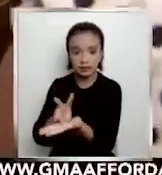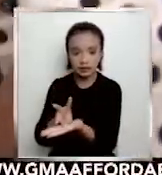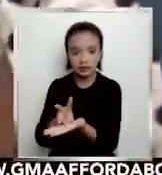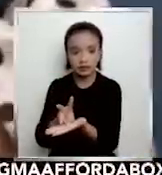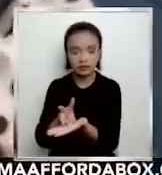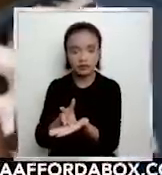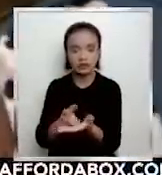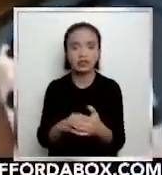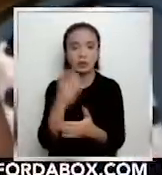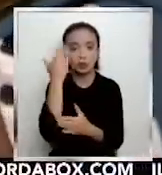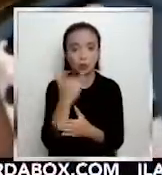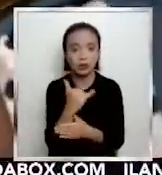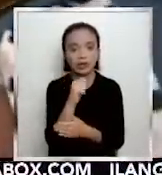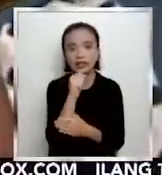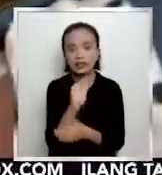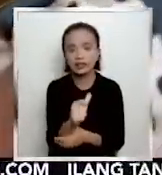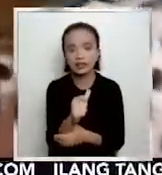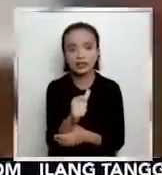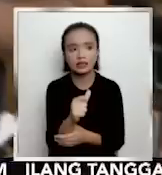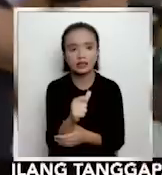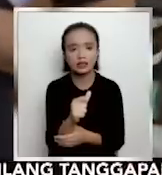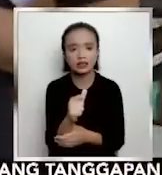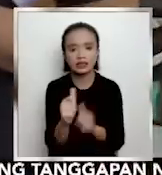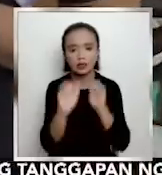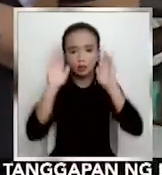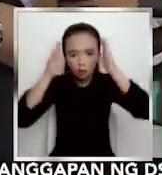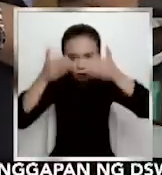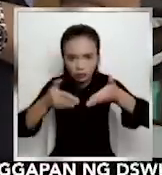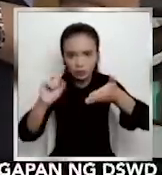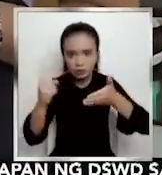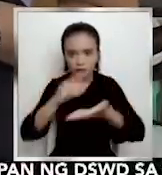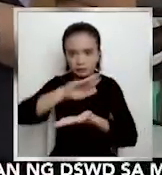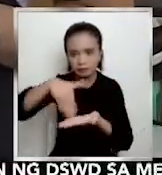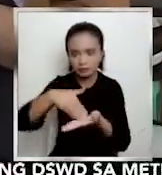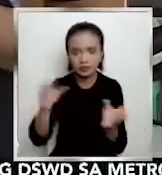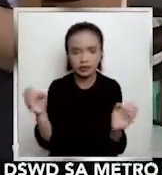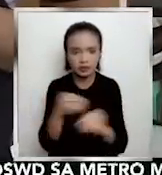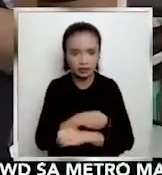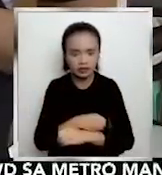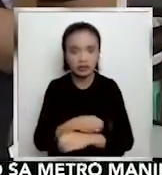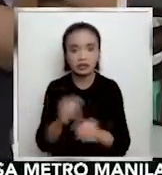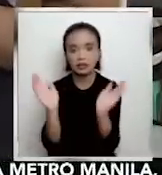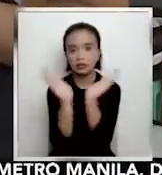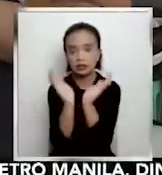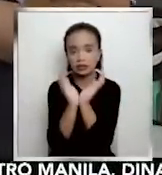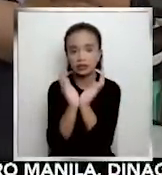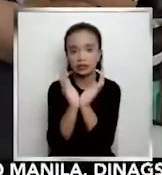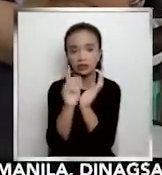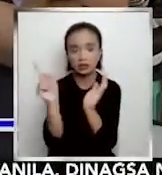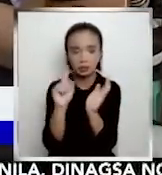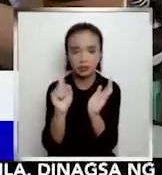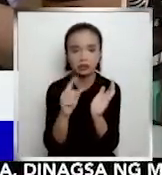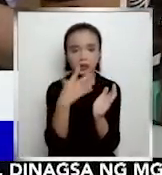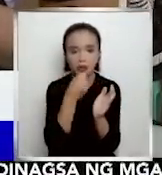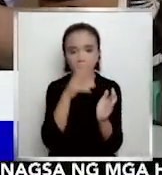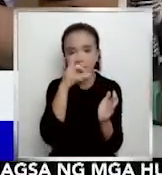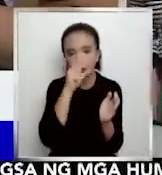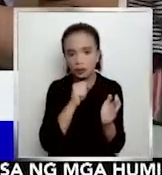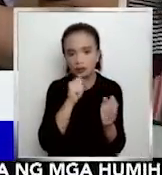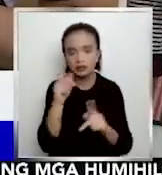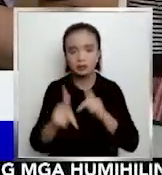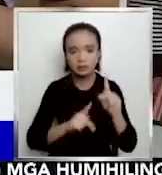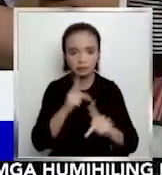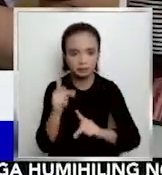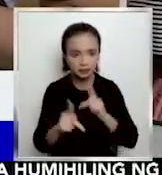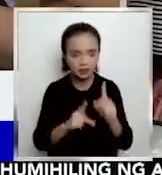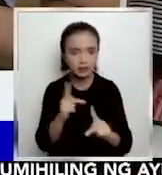hindi lahat nakoconcentrate sa central office. Umaapila ang DSWD sa mga matatanda at may sakit na huwag nang pumunta sa kanilang mga opisina